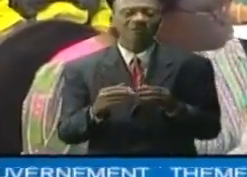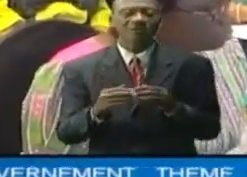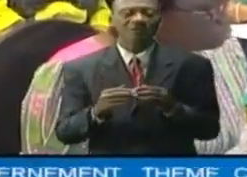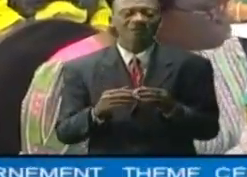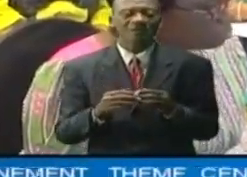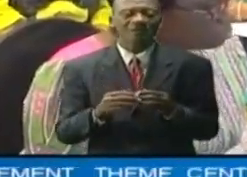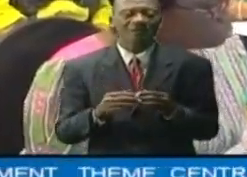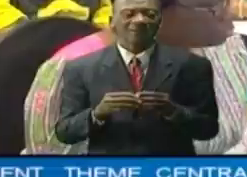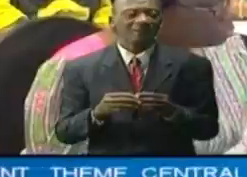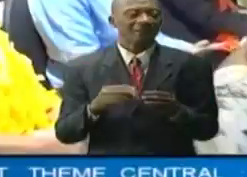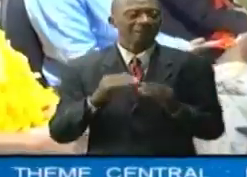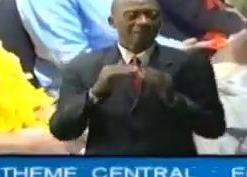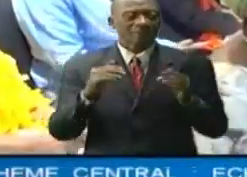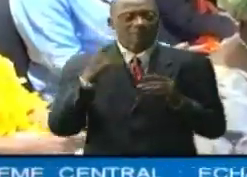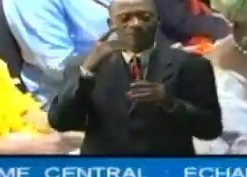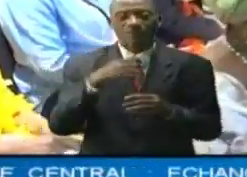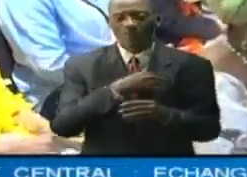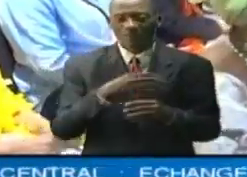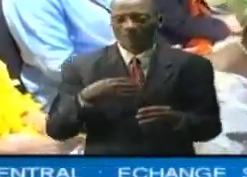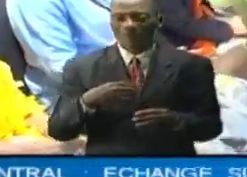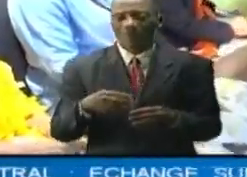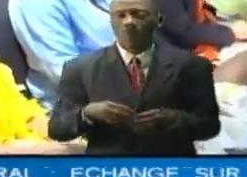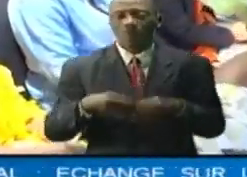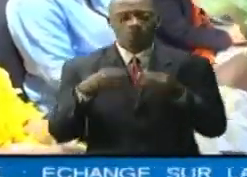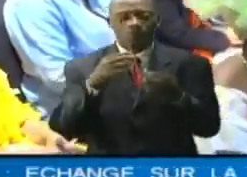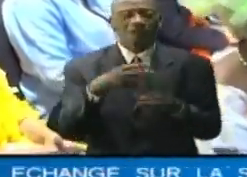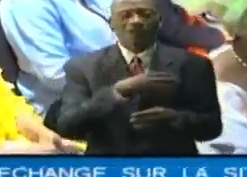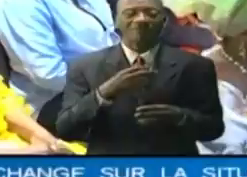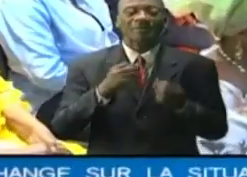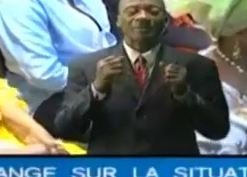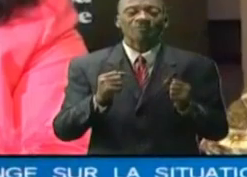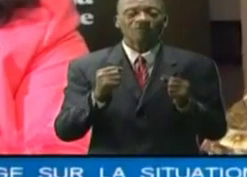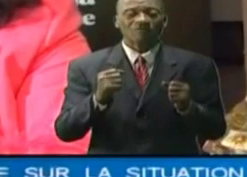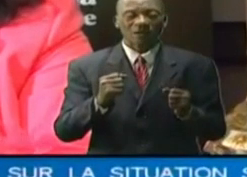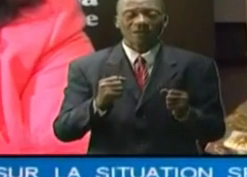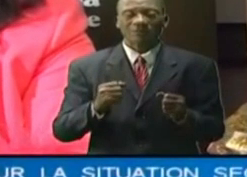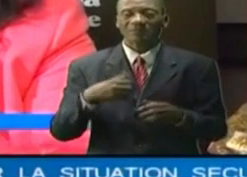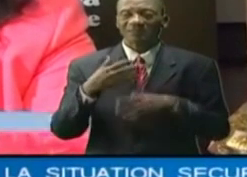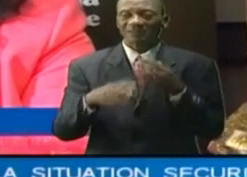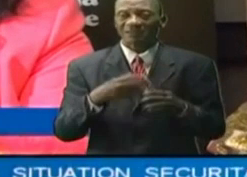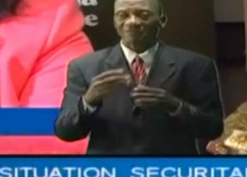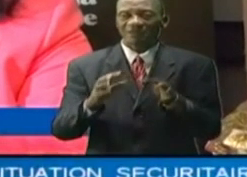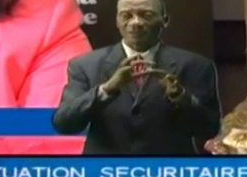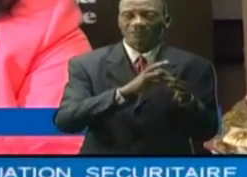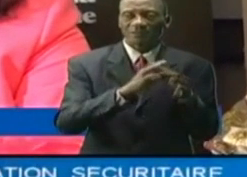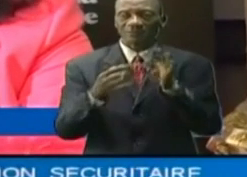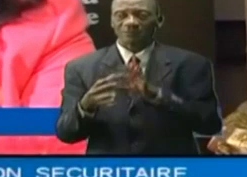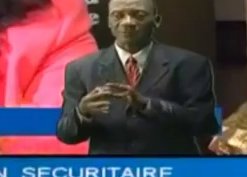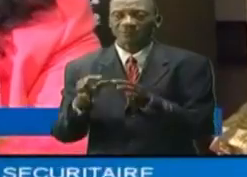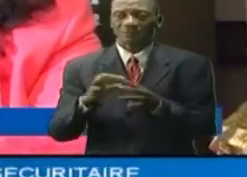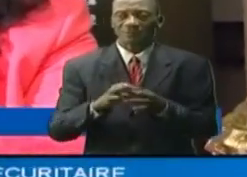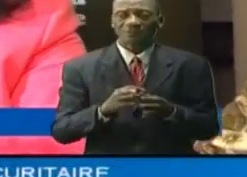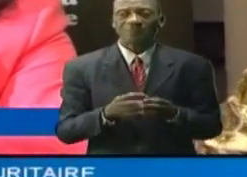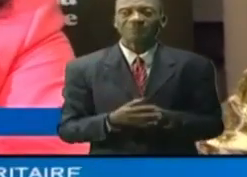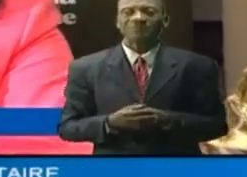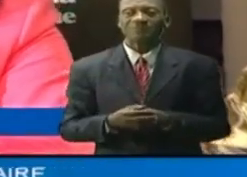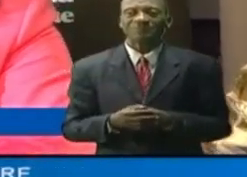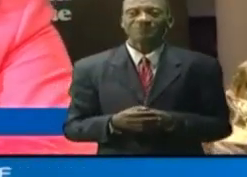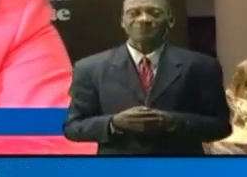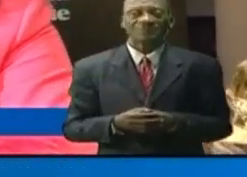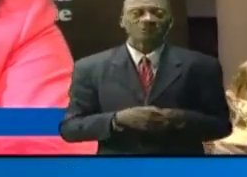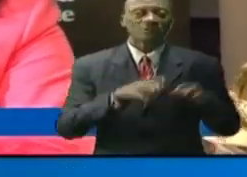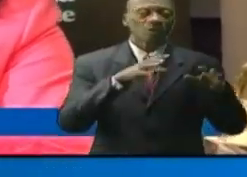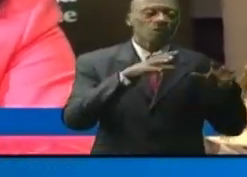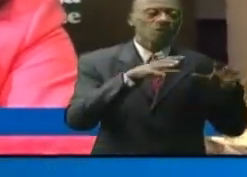de la nation dans la filière de l'entrepreneuriat. En allant en Côte d'Ivoire, c'est non seulement un échange entre la Côte d'Ivoire et la